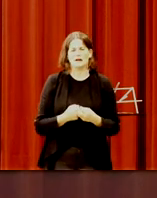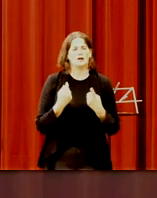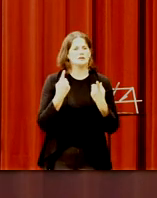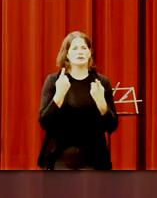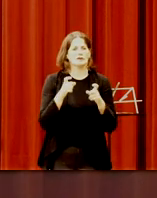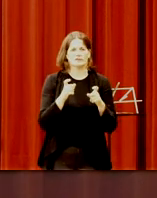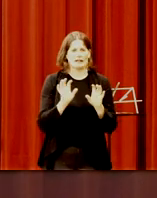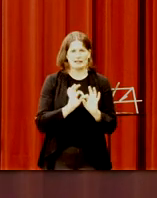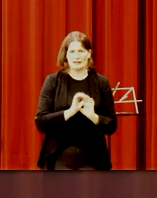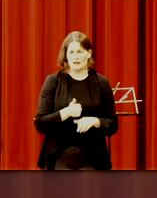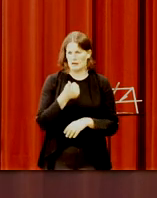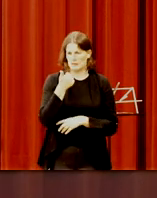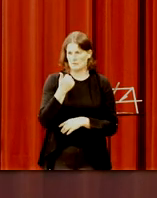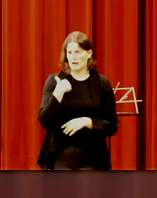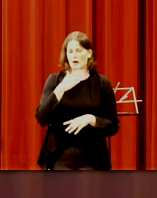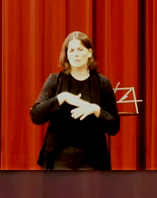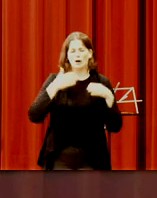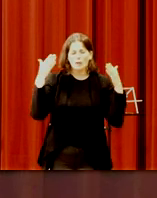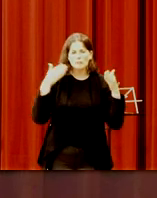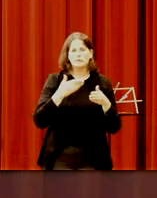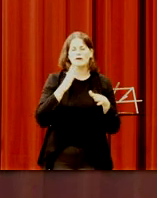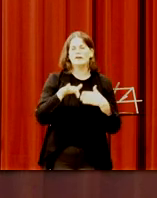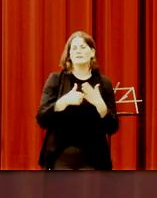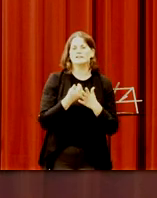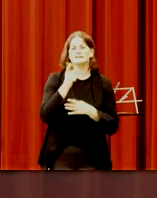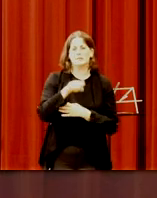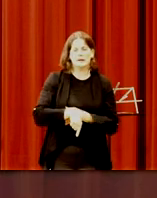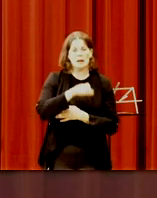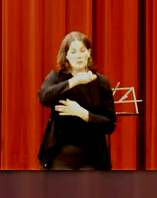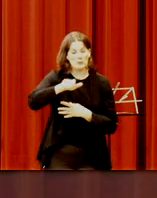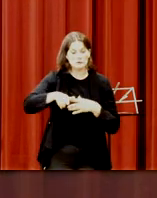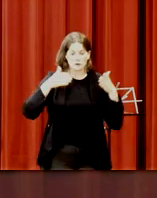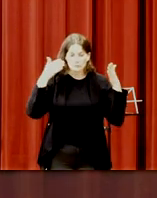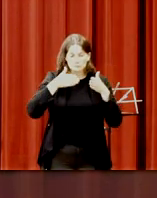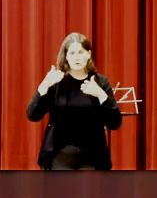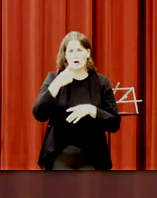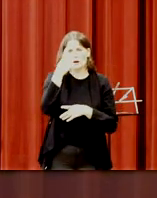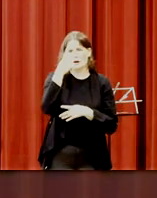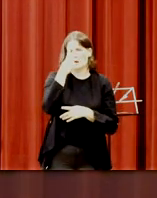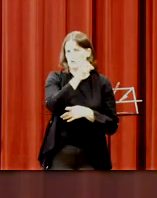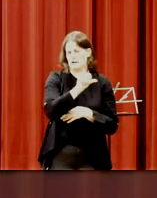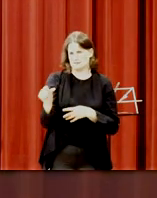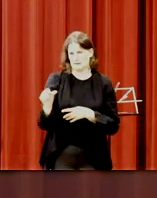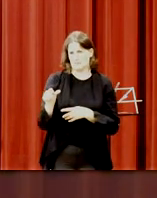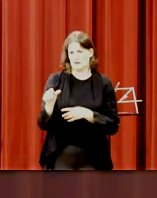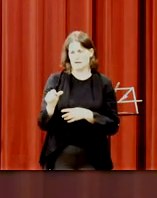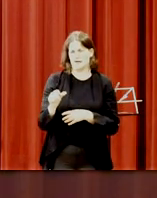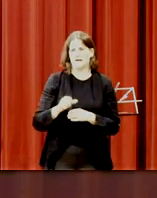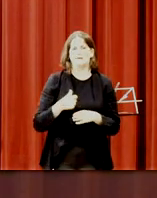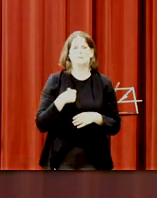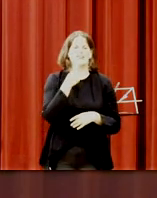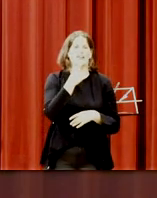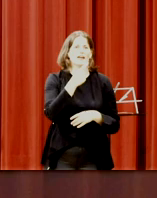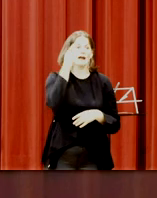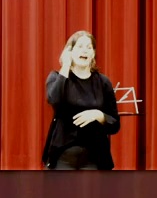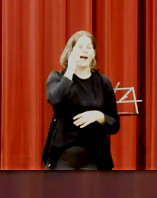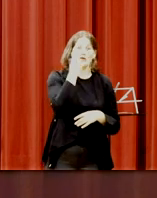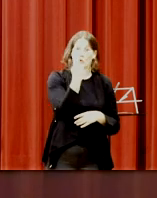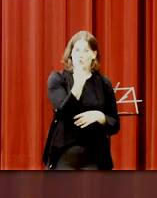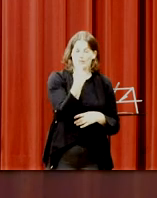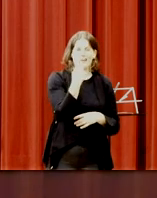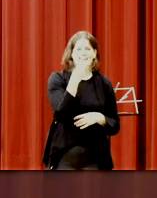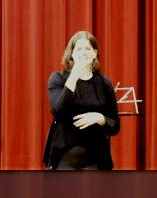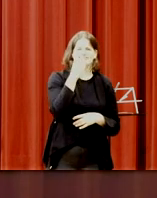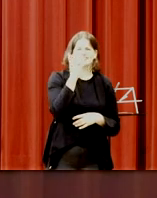3.000 pacients al dia, perdó. O sigui, i després diuen que hi havia que podien inclús arribar als 10.000. Què passa? No ho posen en producte,